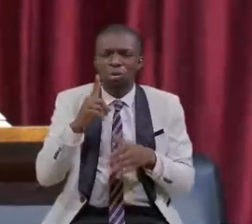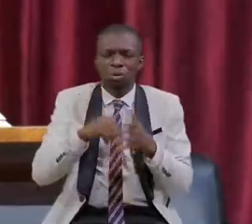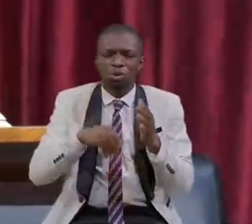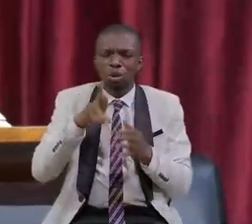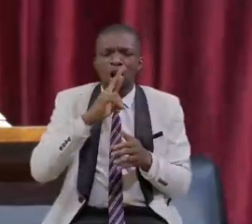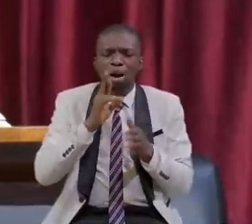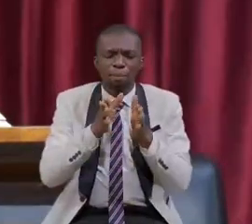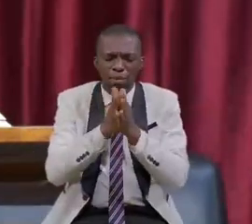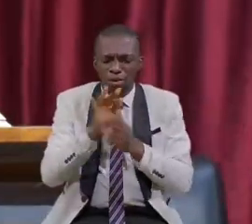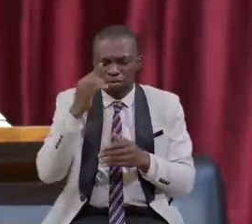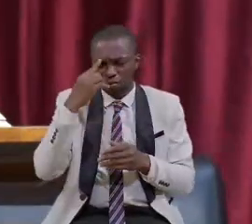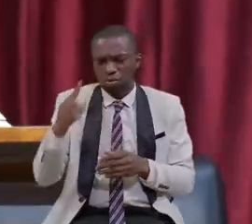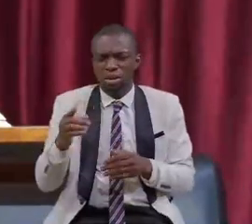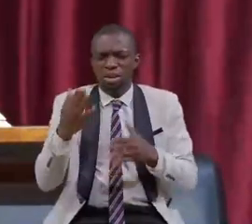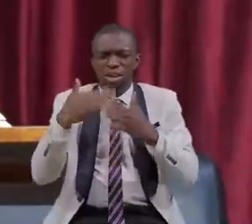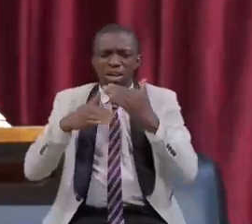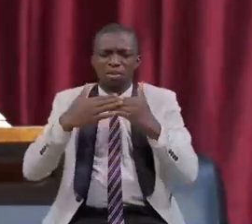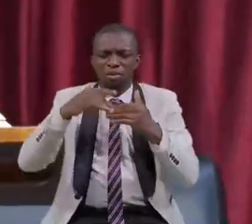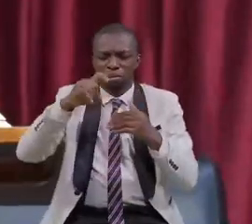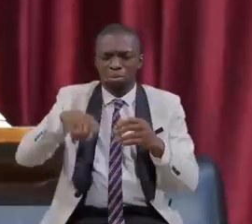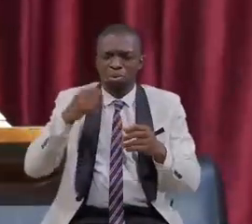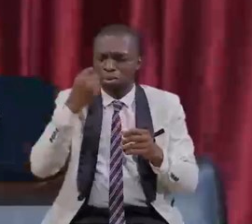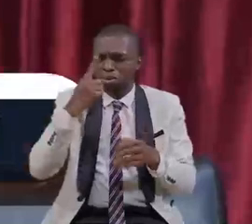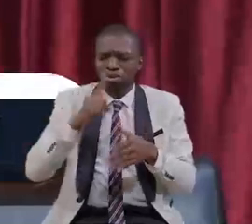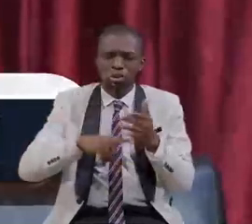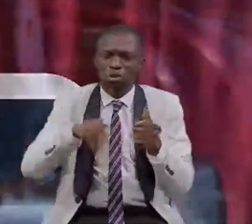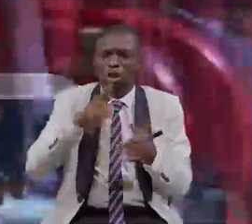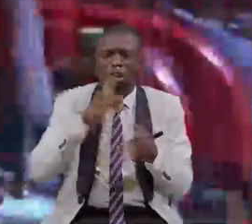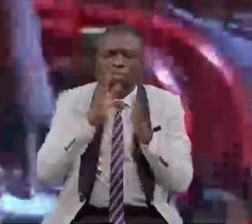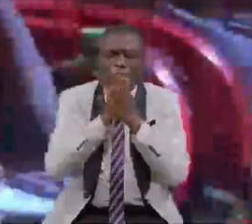prière. Le ciel doit comprendre le contenu de votre prière.